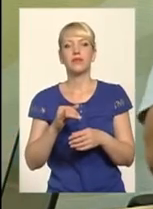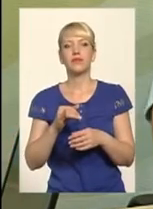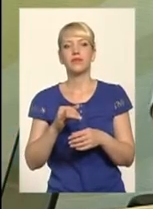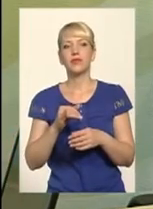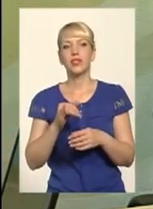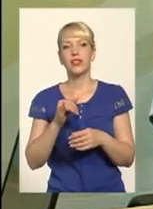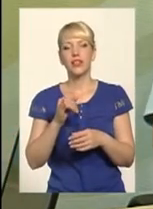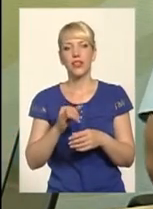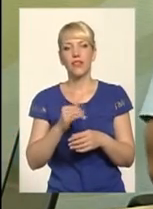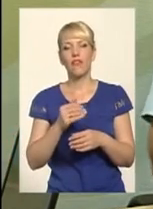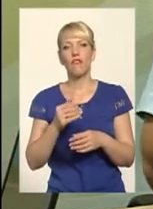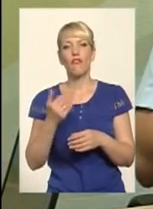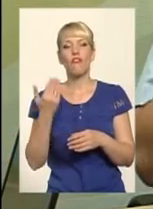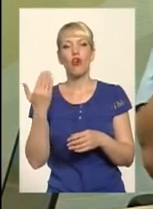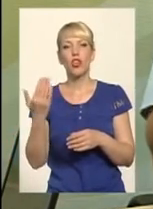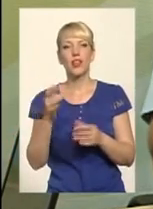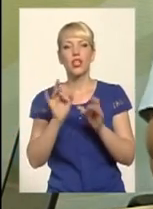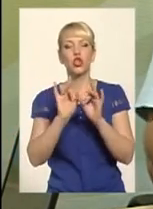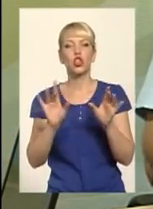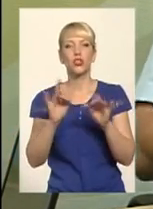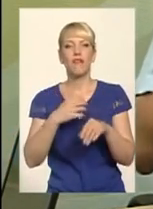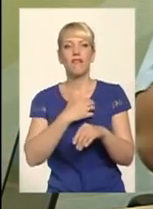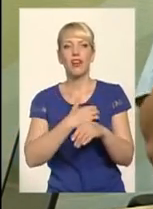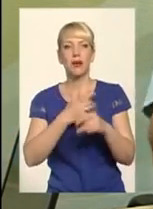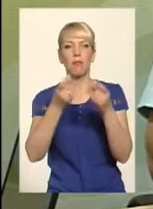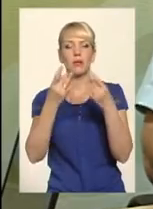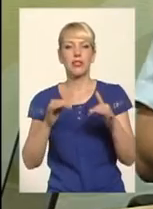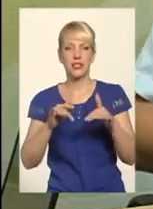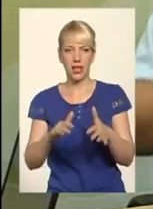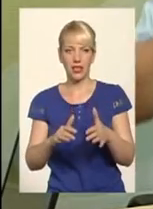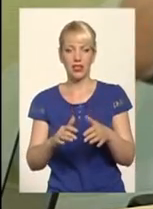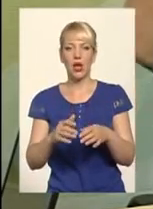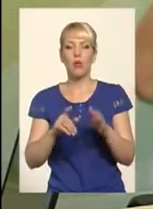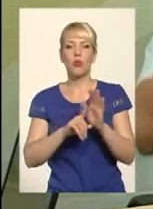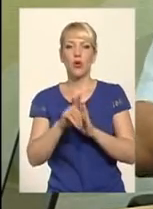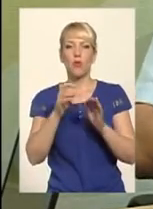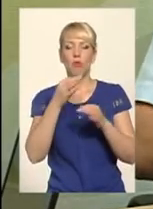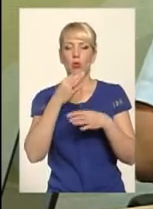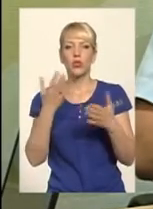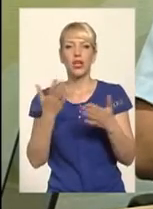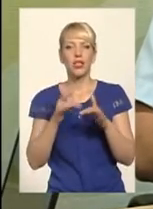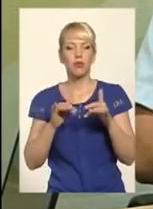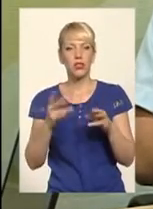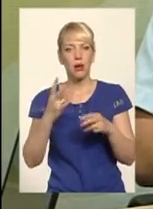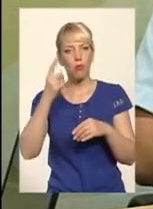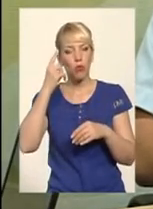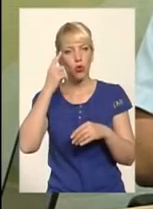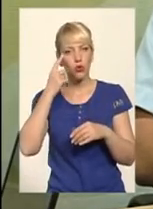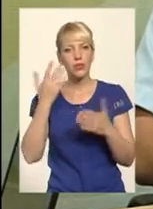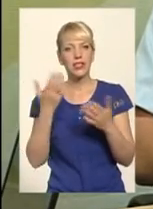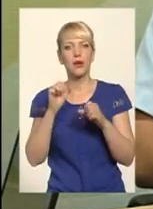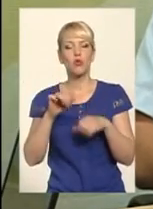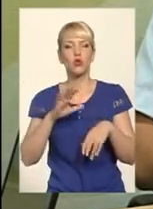нижньої ланки, да, і вони доносять важливість превентивних заходів. Починаючи будь-який процес, продумати передусім, які це може мати